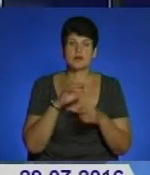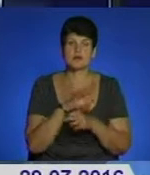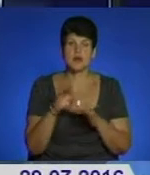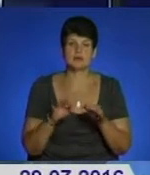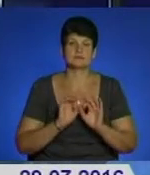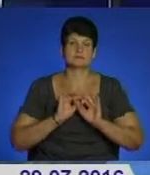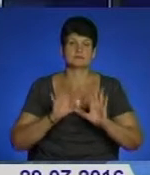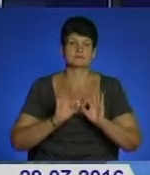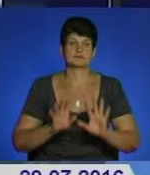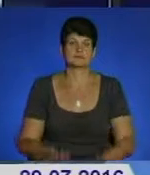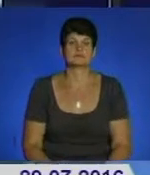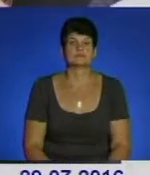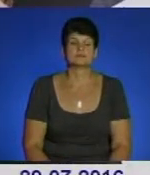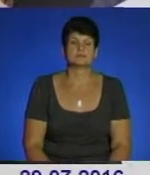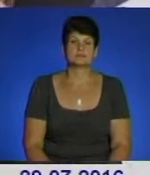нашій знімальній групі.